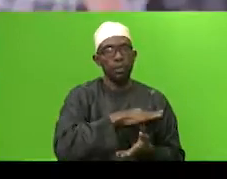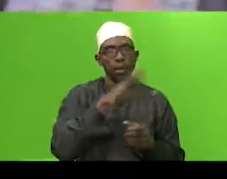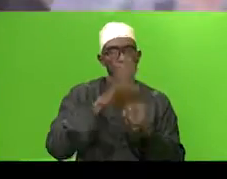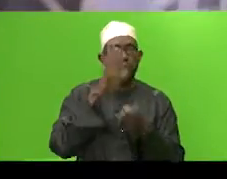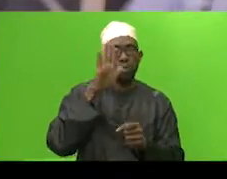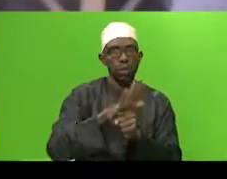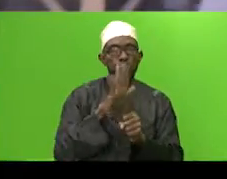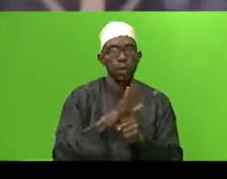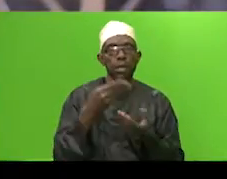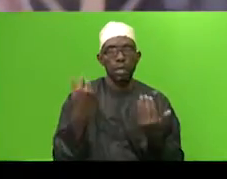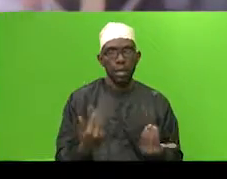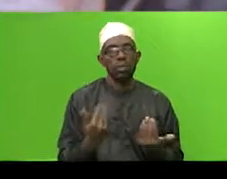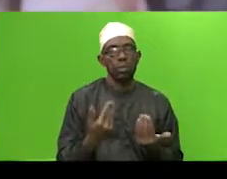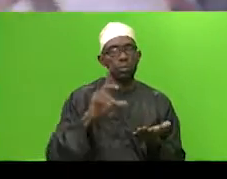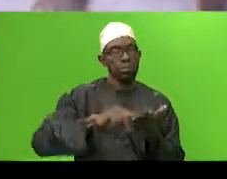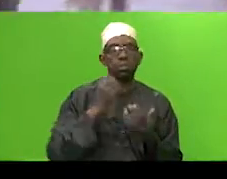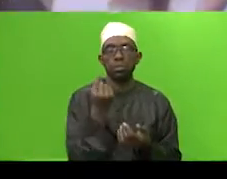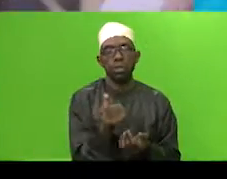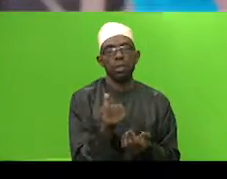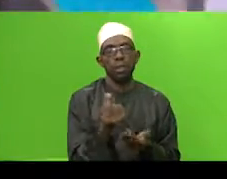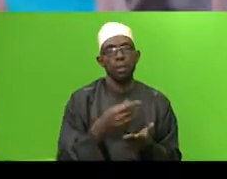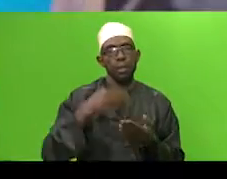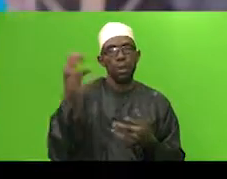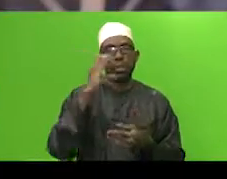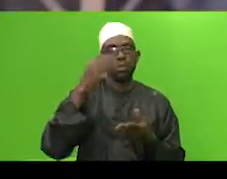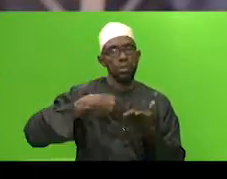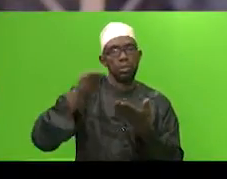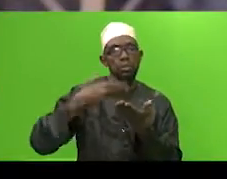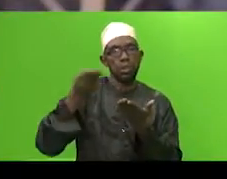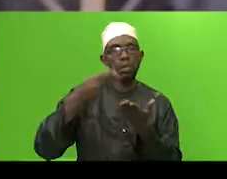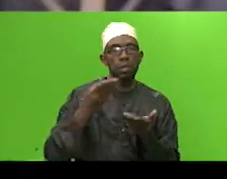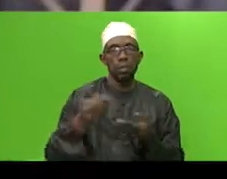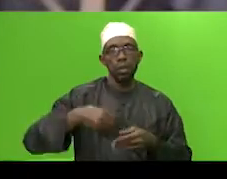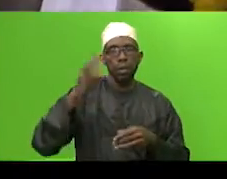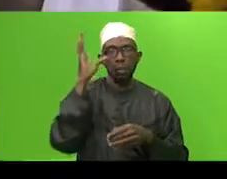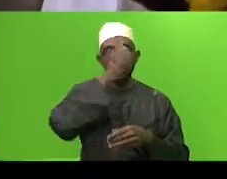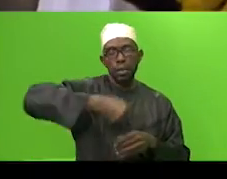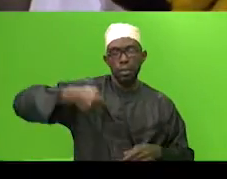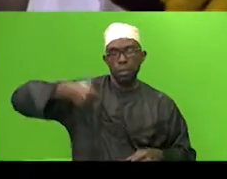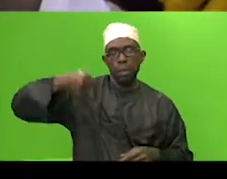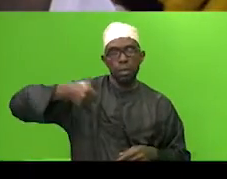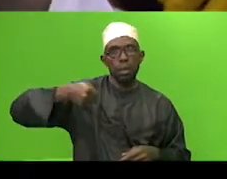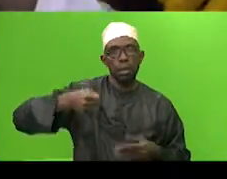hii sio hiyo tunauza. Juu customer wengi wanaenda. Ni kukosa mahali pa kuwekea.